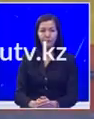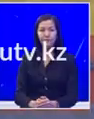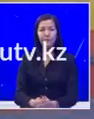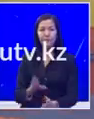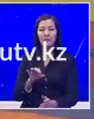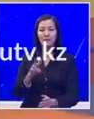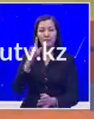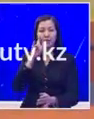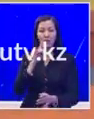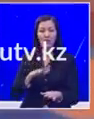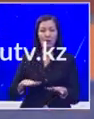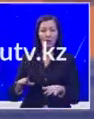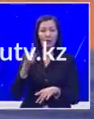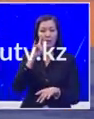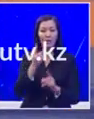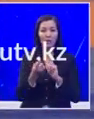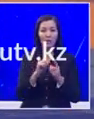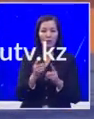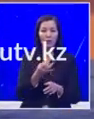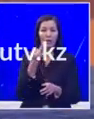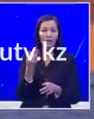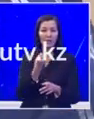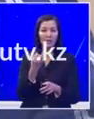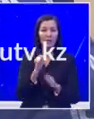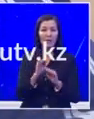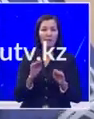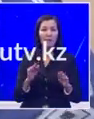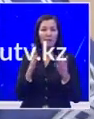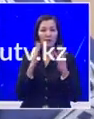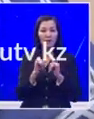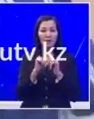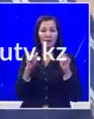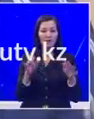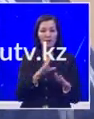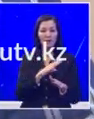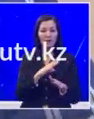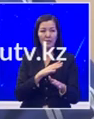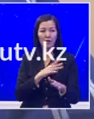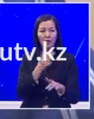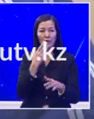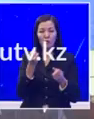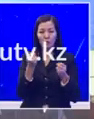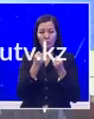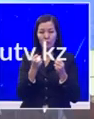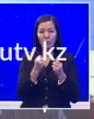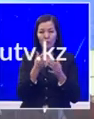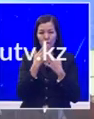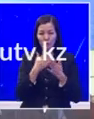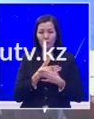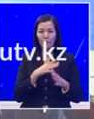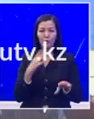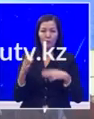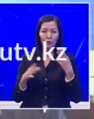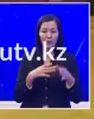Еңбекші Қазақ өңірінде қазақ күресіне қызығатын жас палуандардың қатары күн санап артып келеді. Ұлттық спорт түрінен облыста,